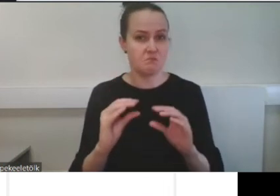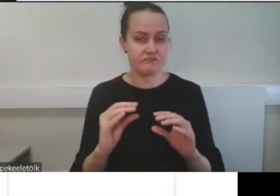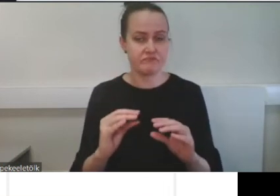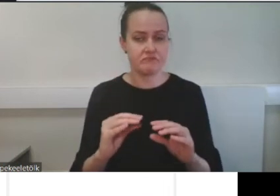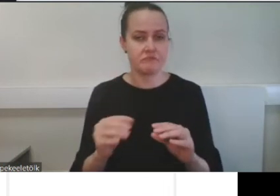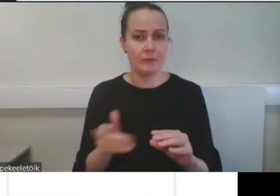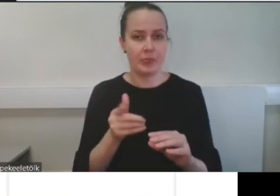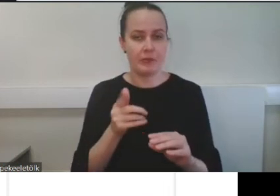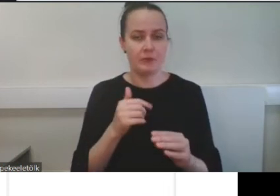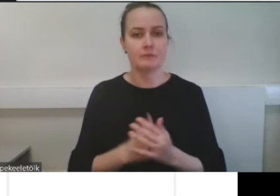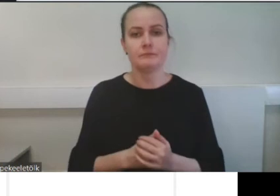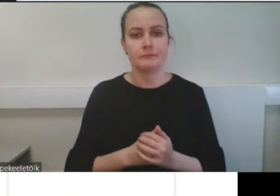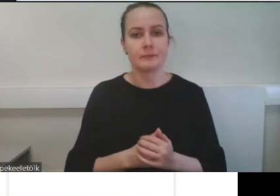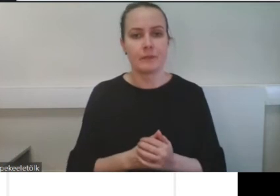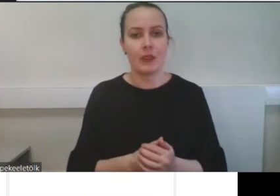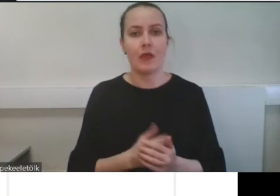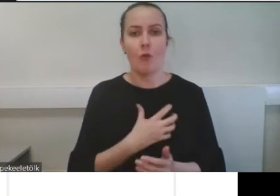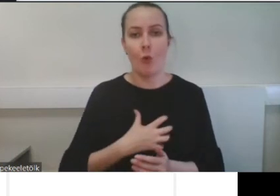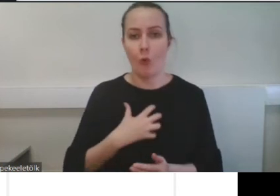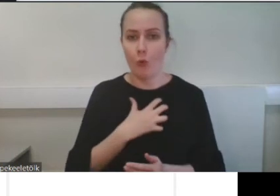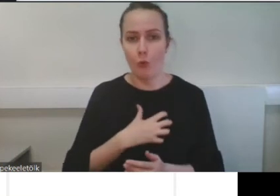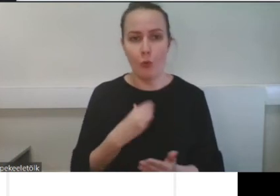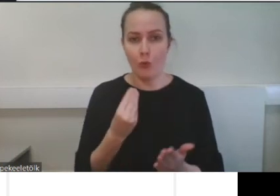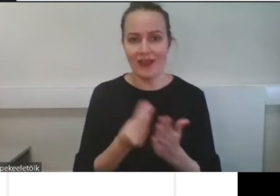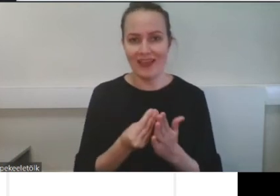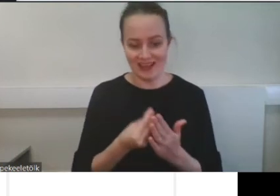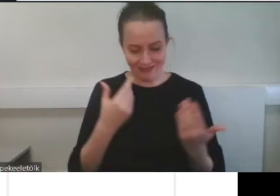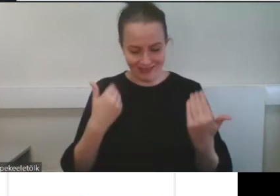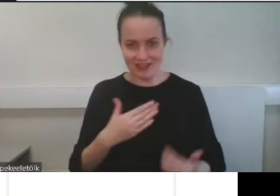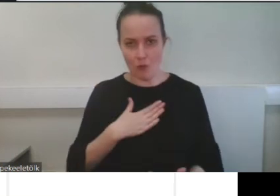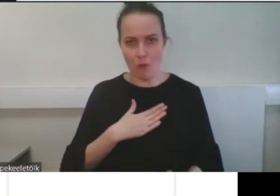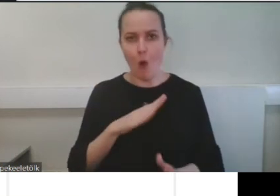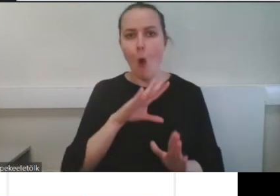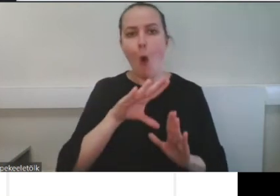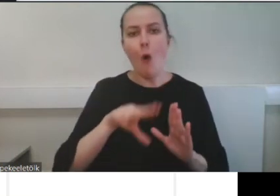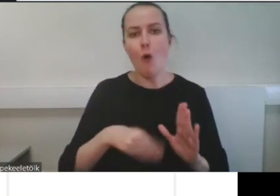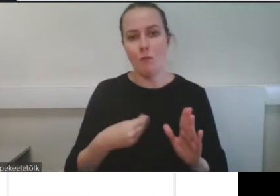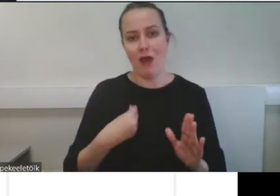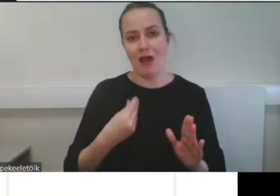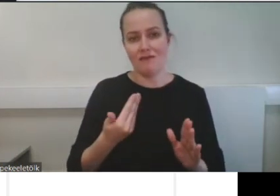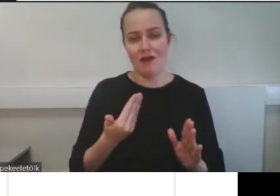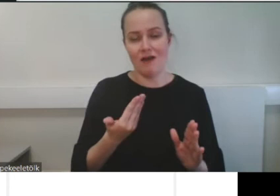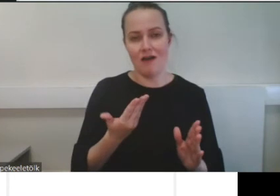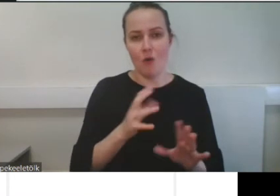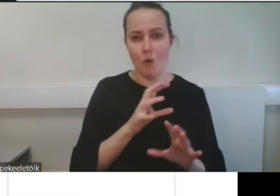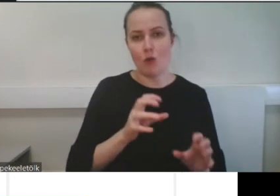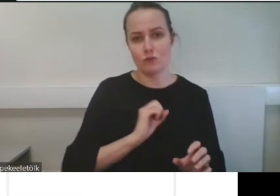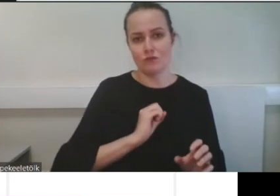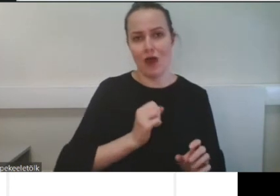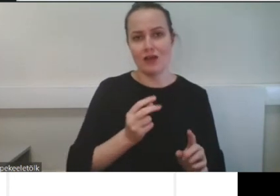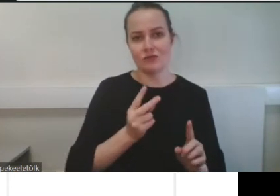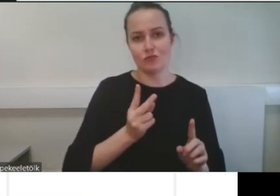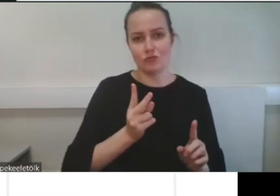Et ja siin ma olen välja toonud ka, et puude liikide võrdluses tunnetavad olulisi tegevuspiirangud kõige